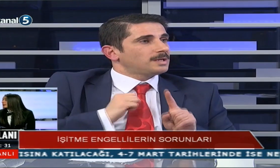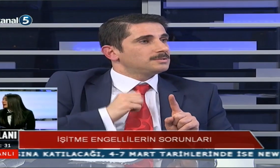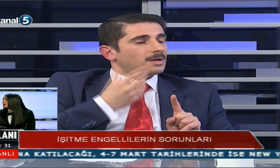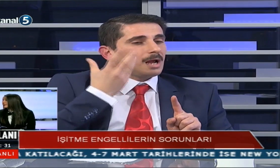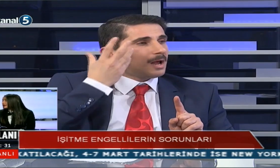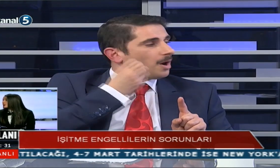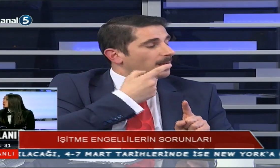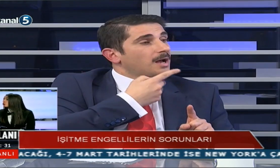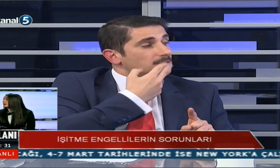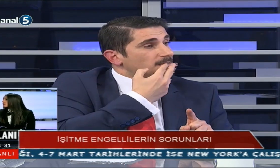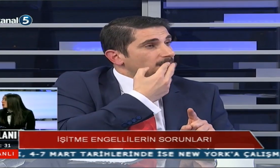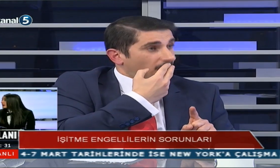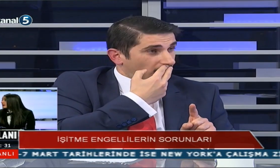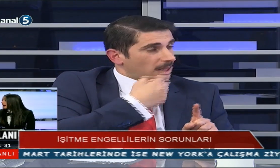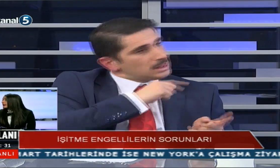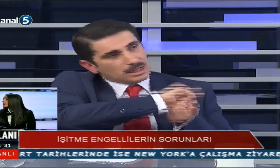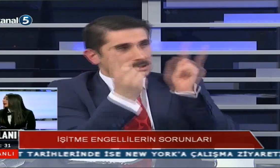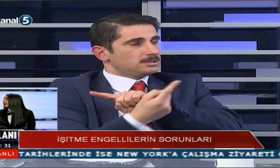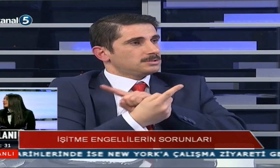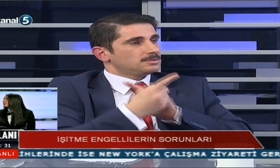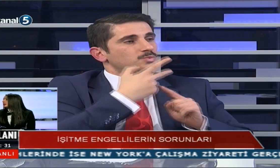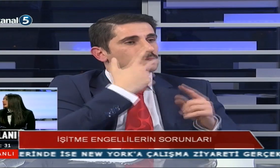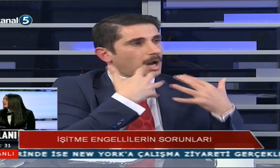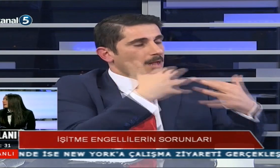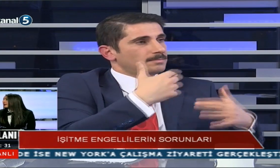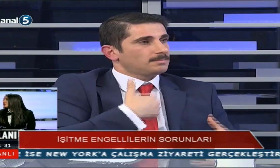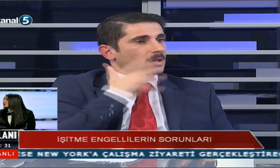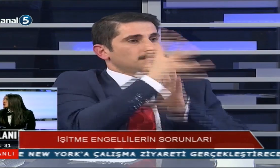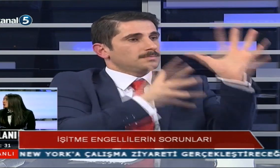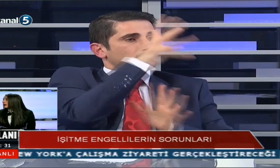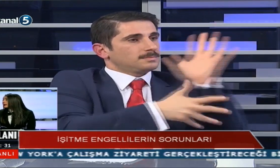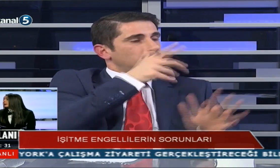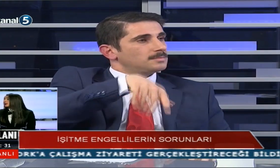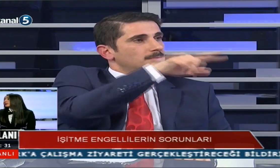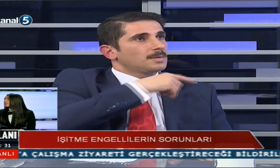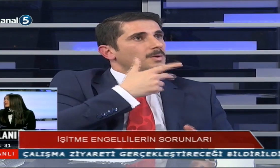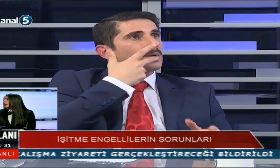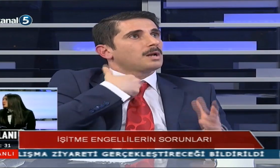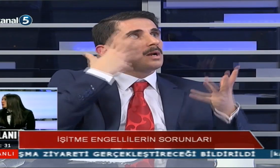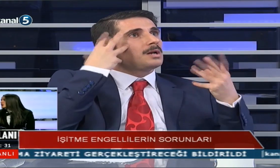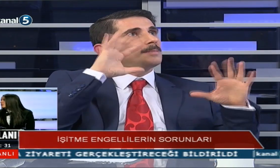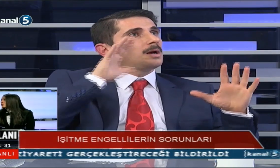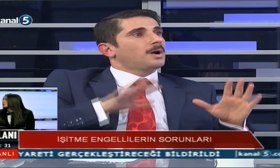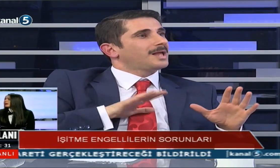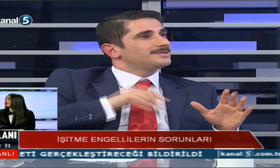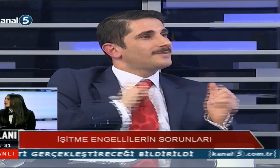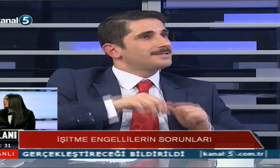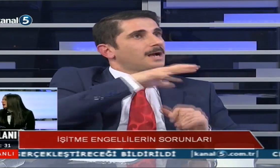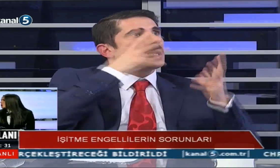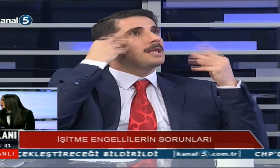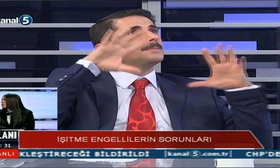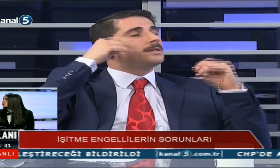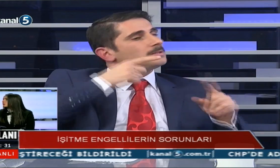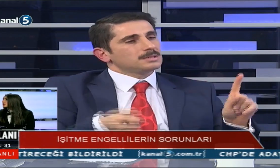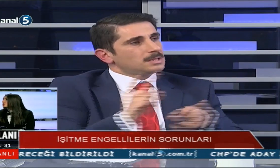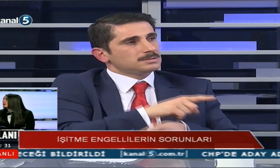konuşma engelli bireyleri konuşmaya zorlayarak eğitim vermeye çalışıyorlar. Bizler bunu başaramıyoruz. Tahtaya yazıp